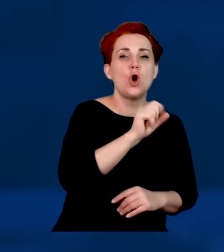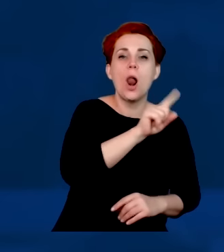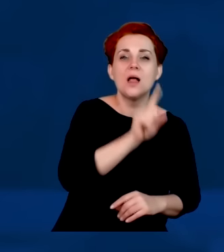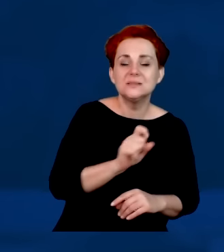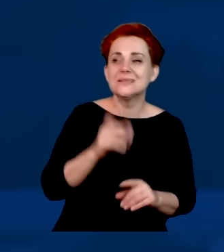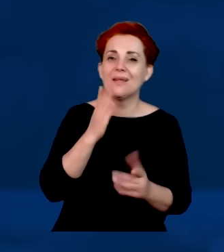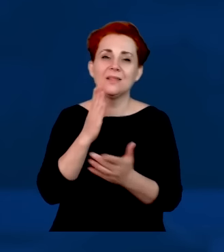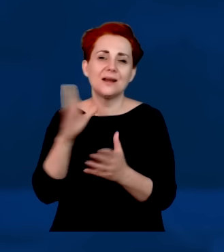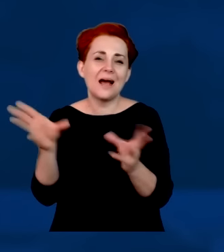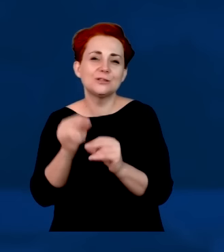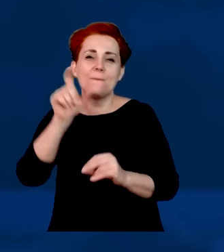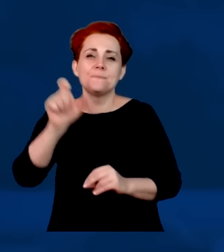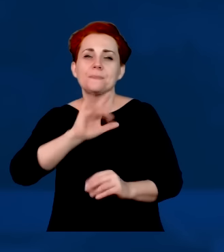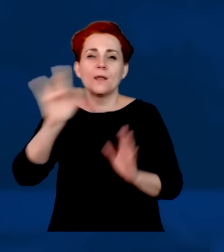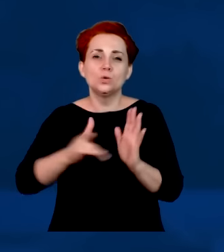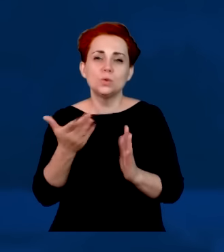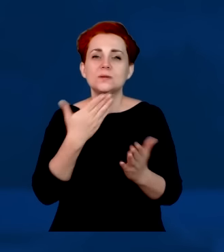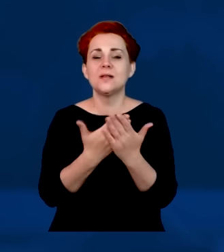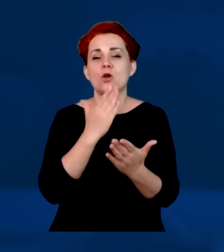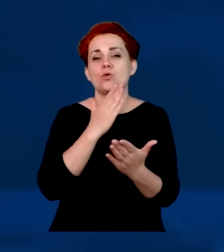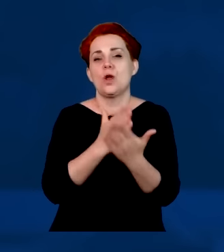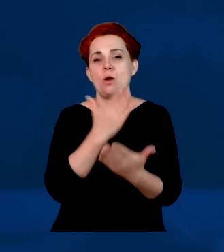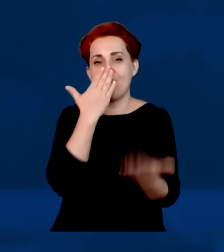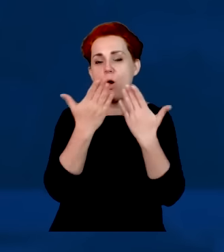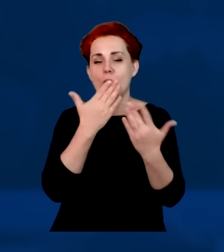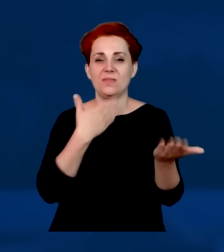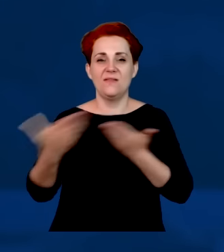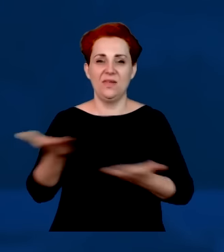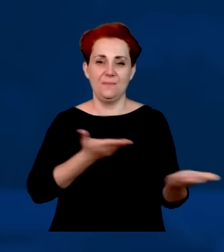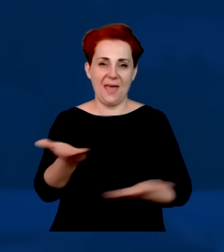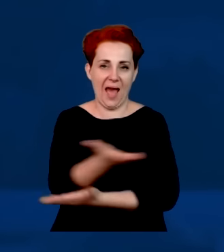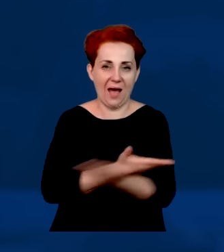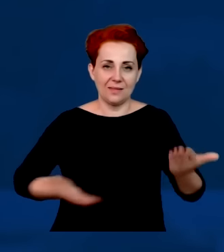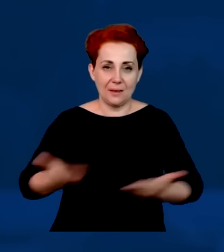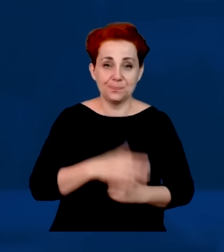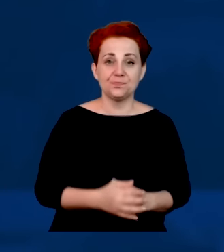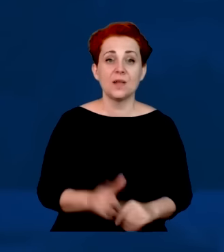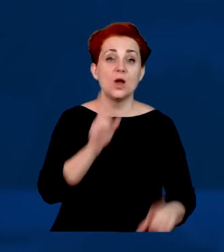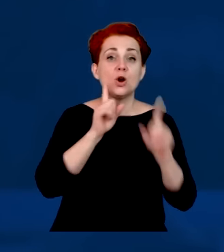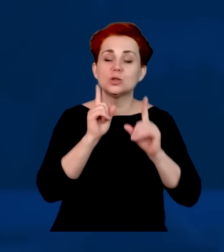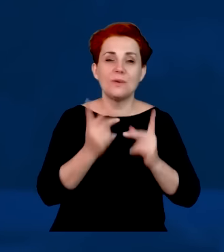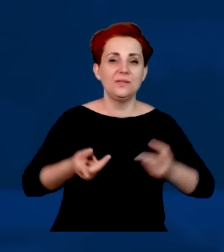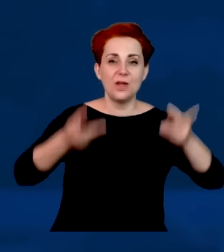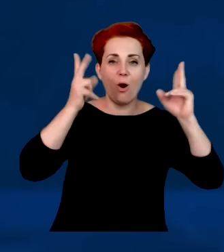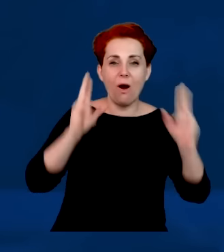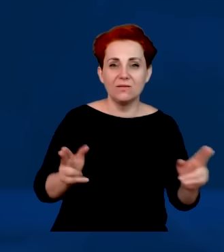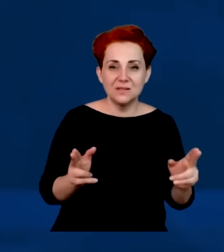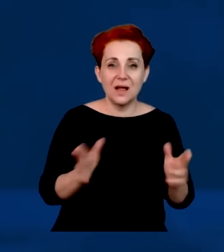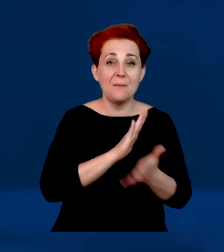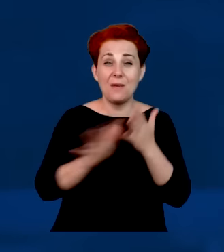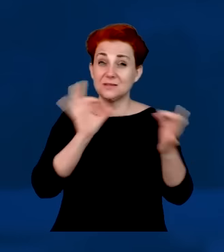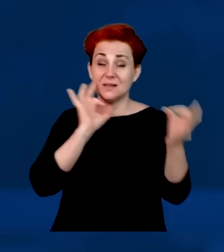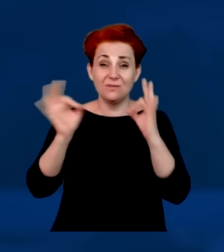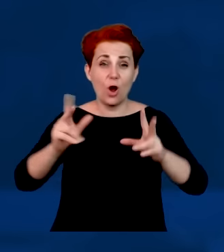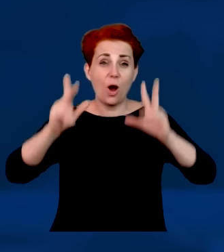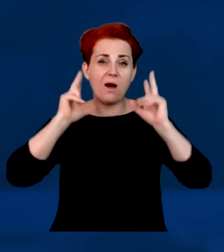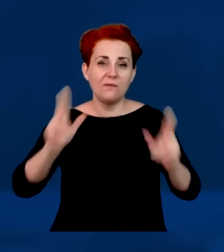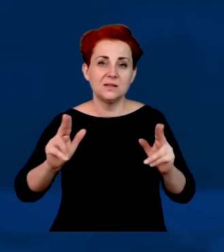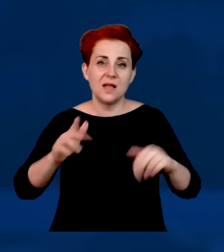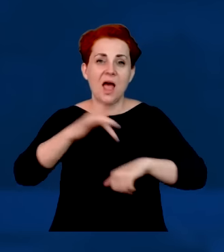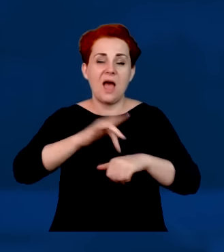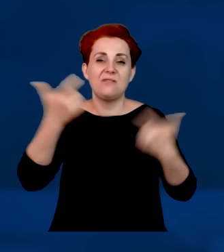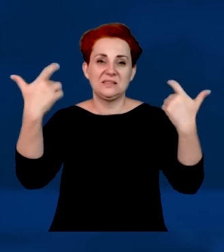poglądy. Rozmowy nieoficjalne i bez oficjalnego komunikatu kończą się właśnie tym, czym się skończyły. Niczym. To znaczy